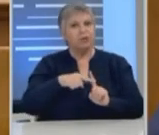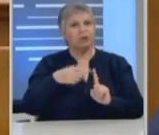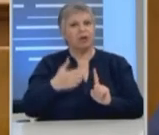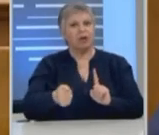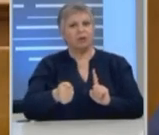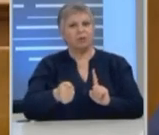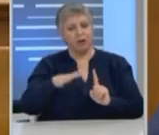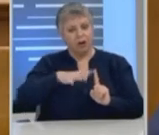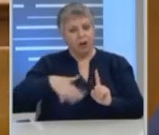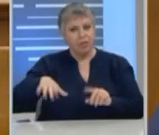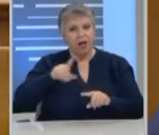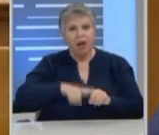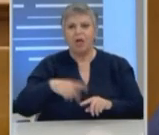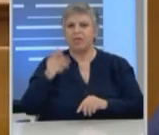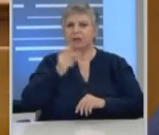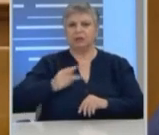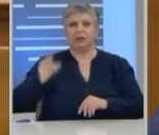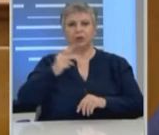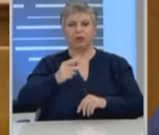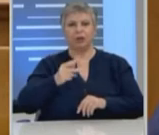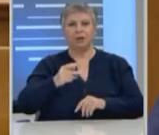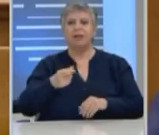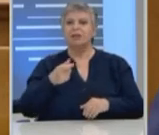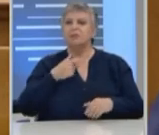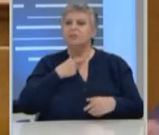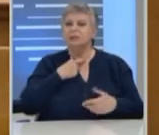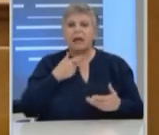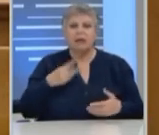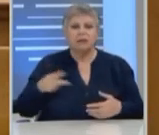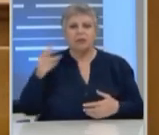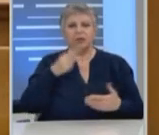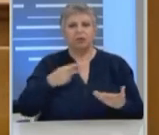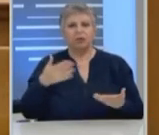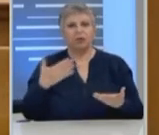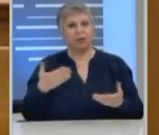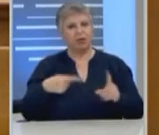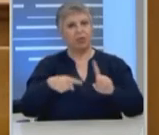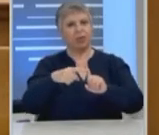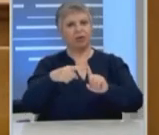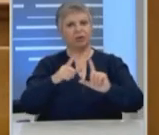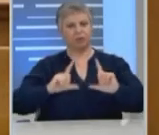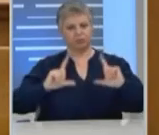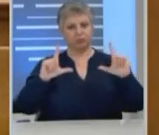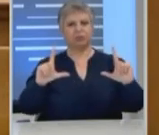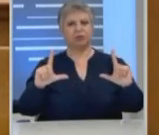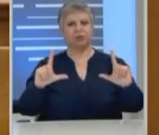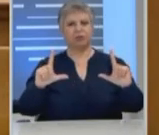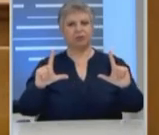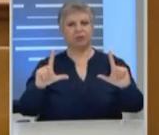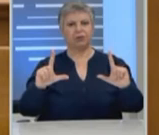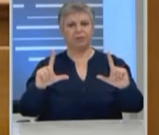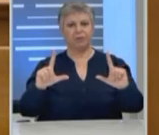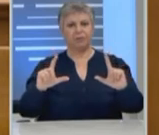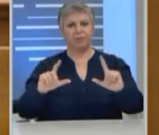κοινωνία. Την έχει ανάγκη η ελληνική κοινωνία. Και ξέρετε, όταν αυτό